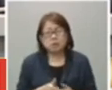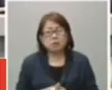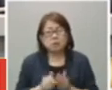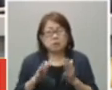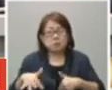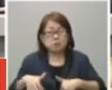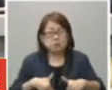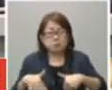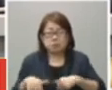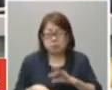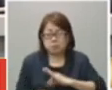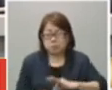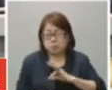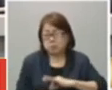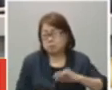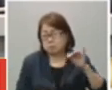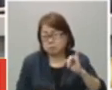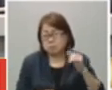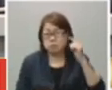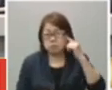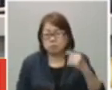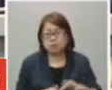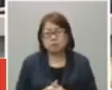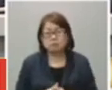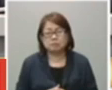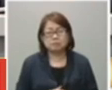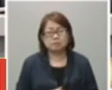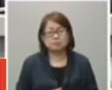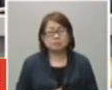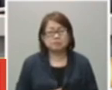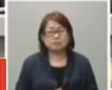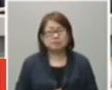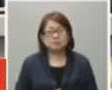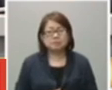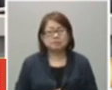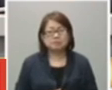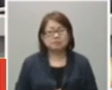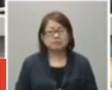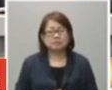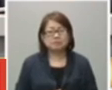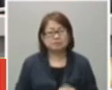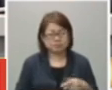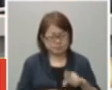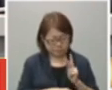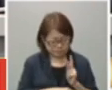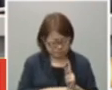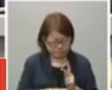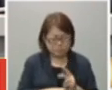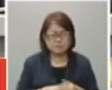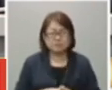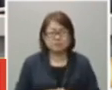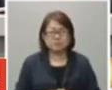ของสังคมในสถานการณ์แบบนี้ได้อีกต่อไปท่านประธานที่เคารพครับ